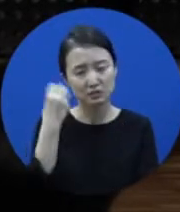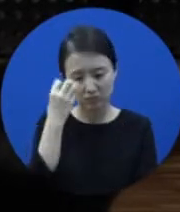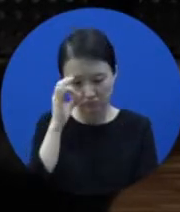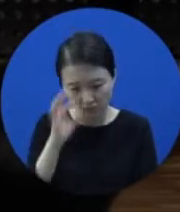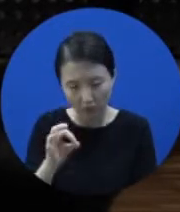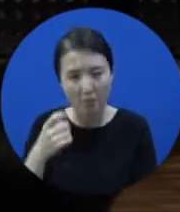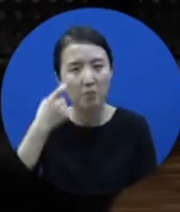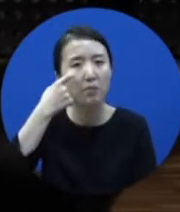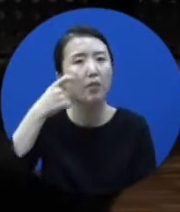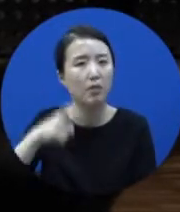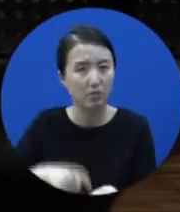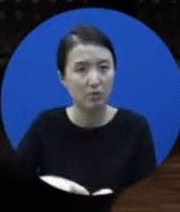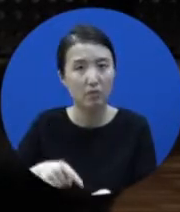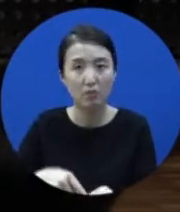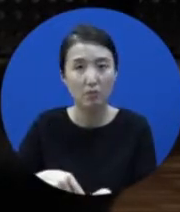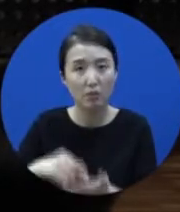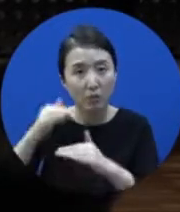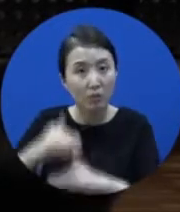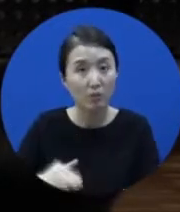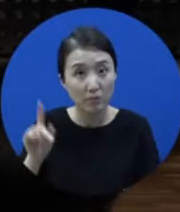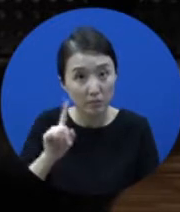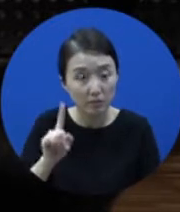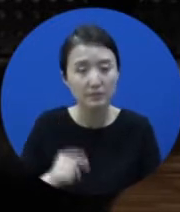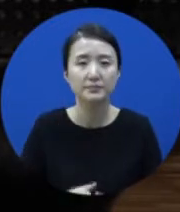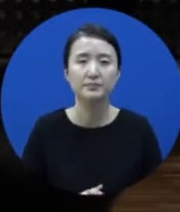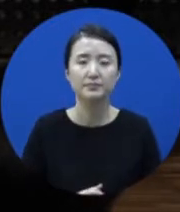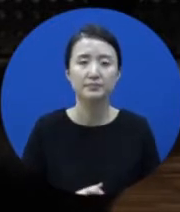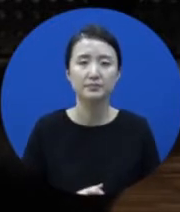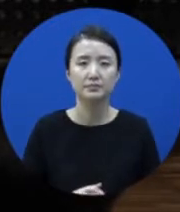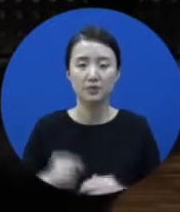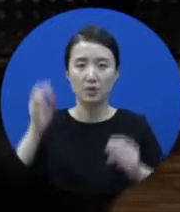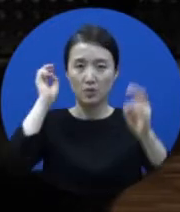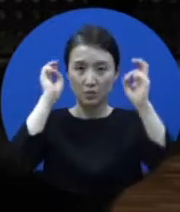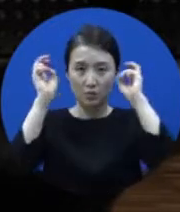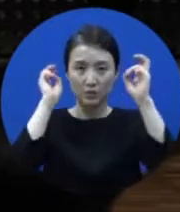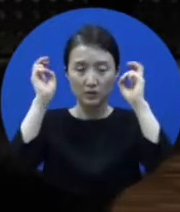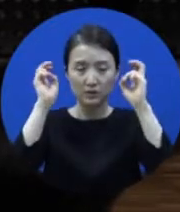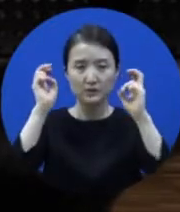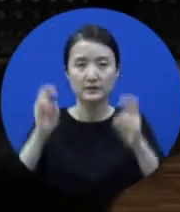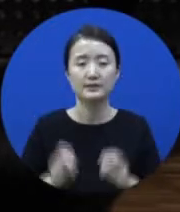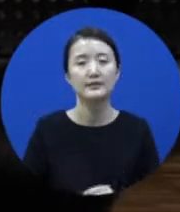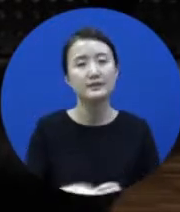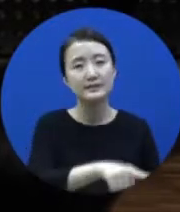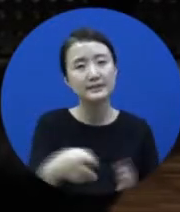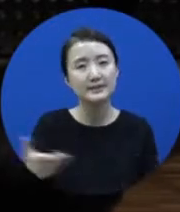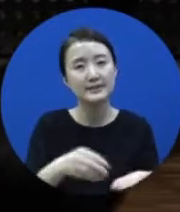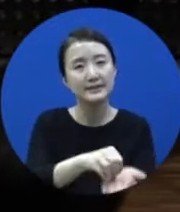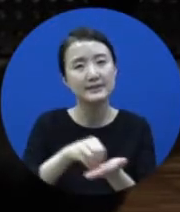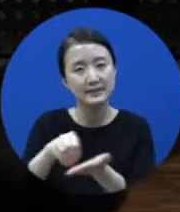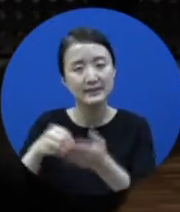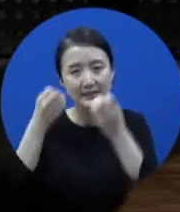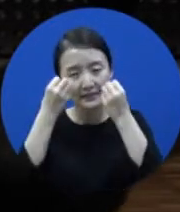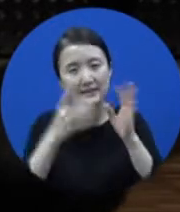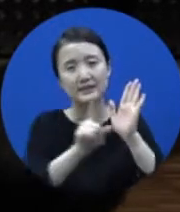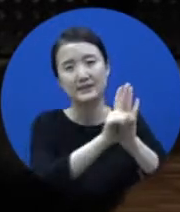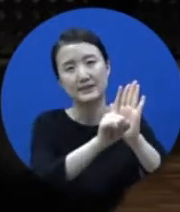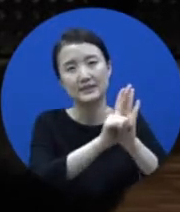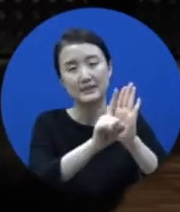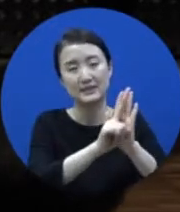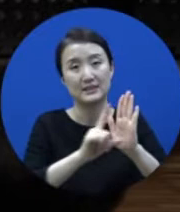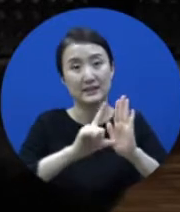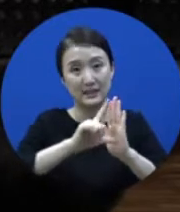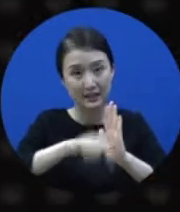신입사원들을 뽑는데 사실 저도 공채를 봐봤지만 떨어지는 많은 사람들이 내가 왜 떨어졌는지